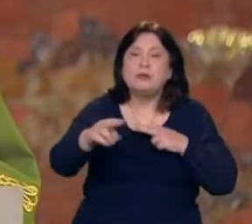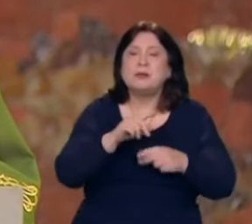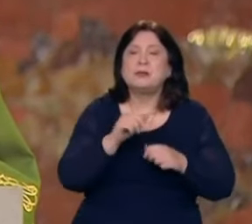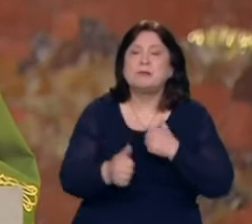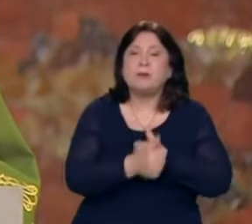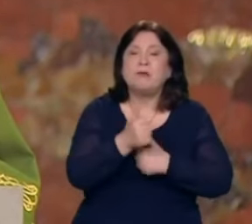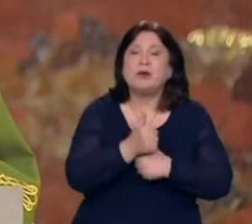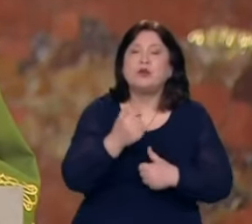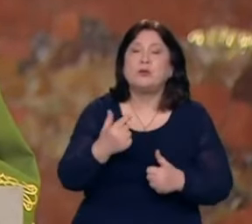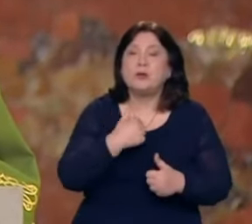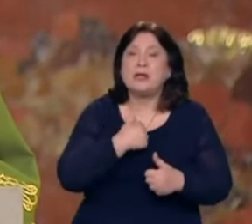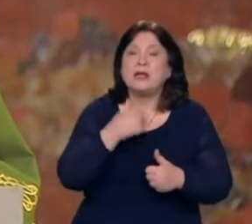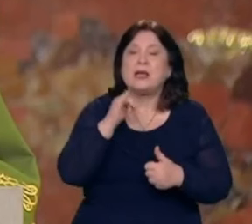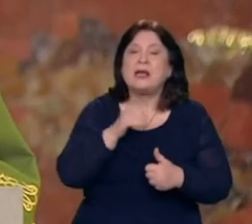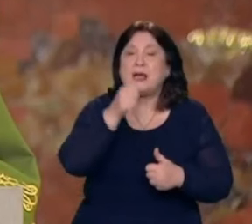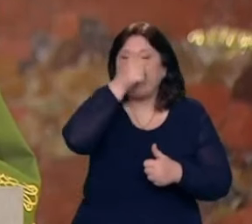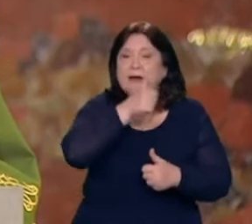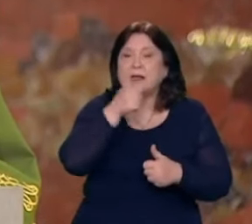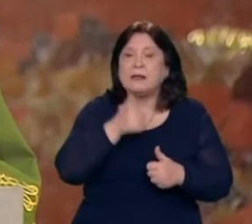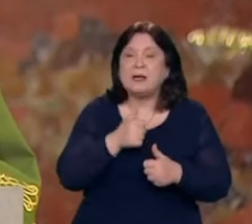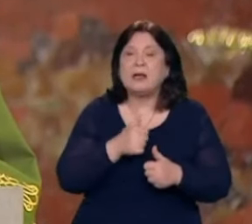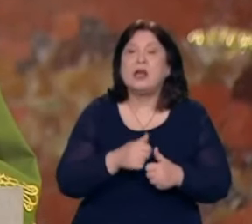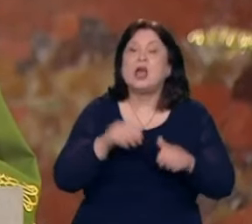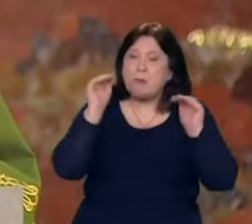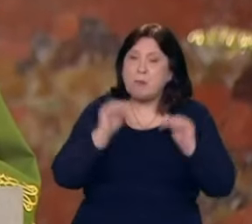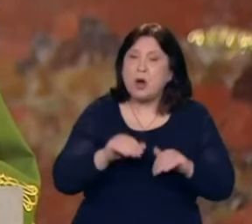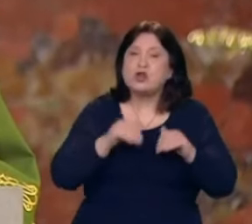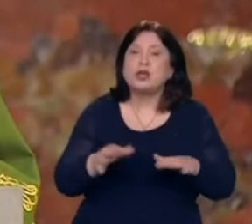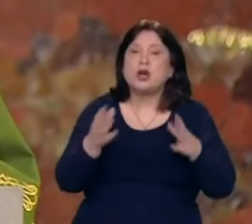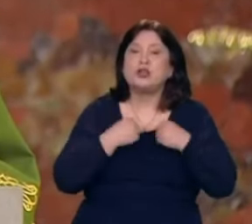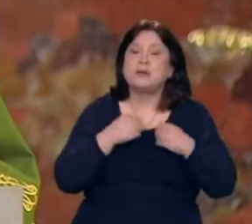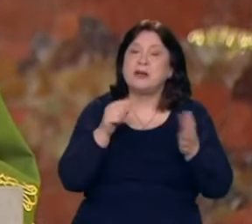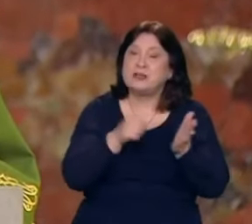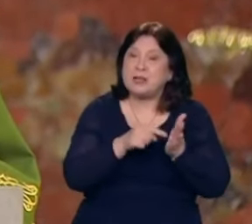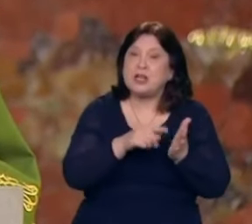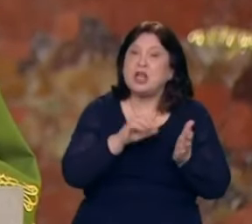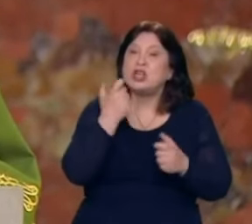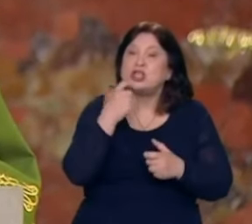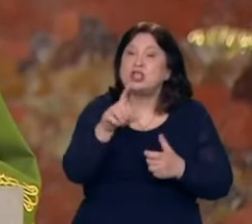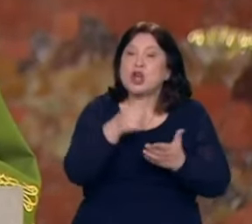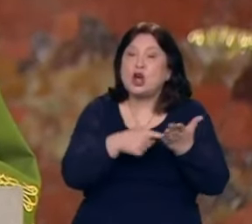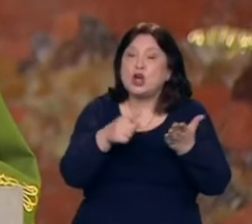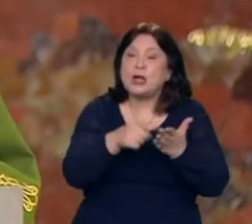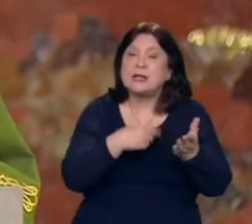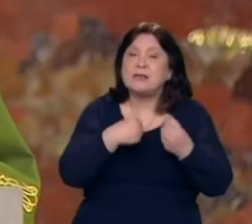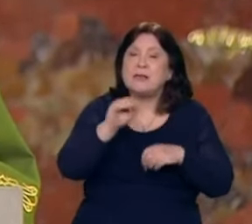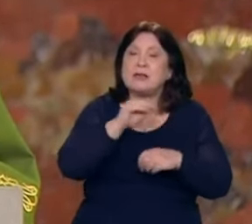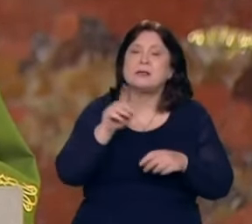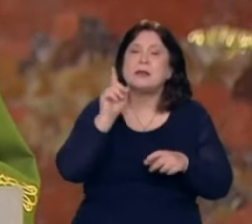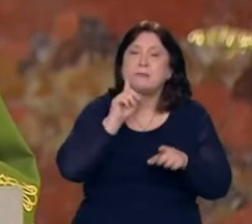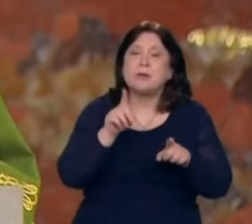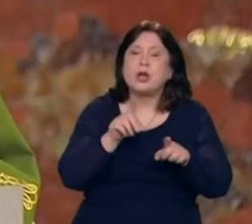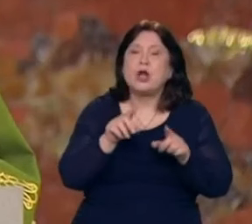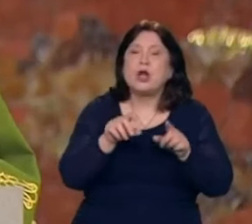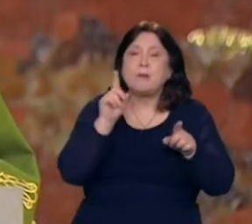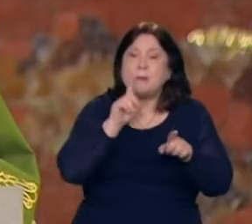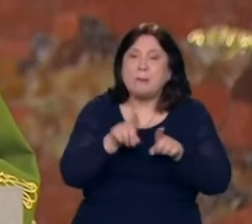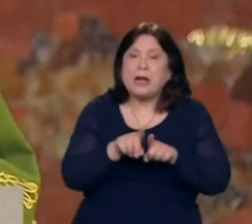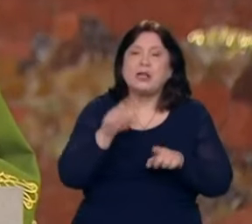Ewangelii żeby nie otrzymał stokroć więcej teraz w tym czasie domów braci sióstr